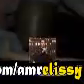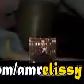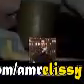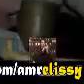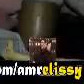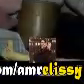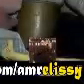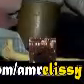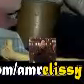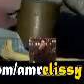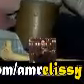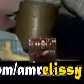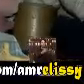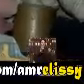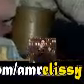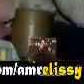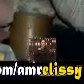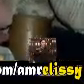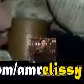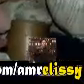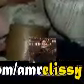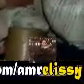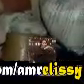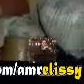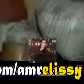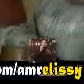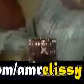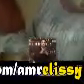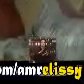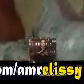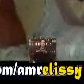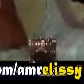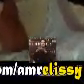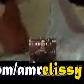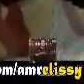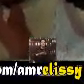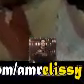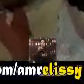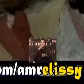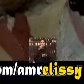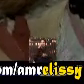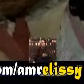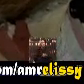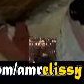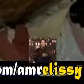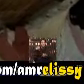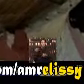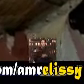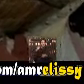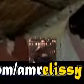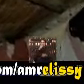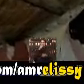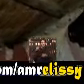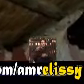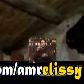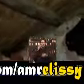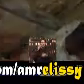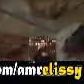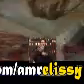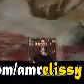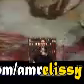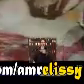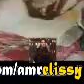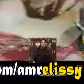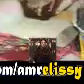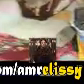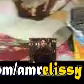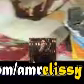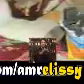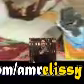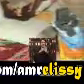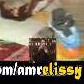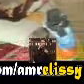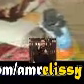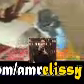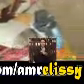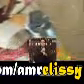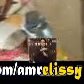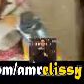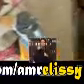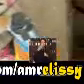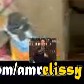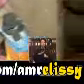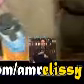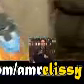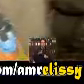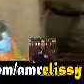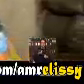وقاعده في اوضه، احنا بنلم لها فلوس من الشباب ومن العالم كله بحيث ان احنا نسكنها في مكان لا لها سقف ولا اي حاجه،